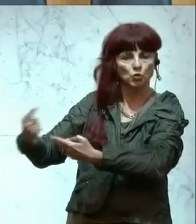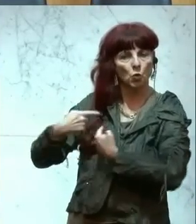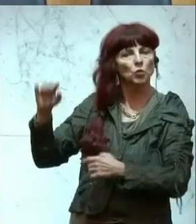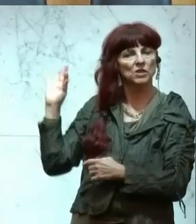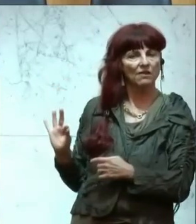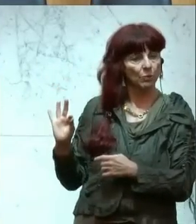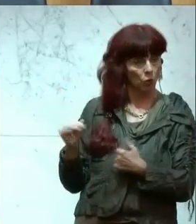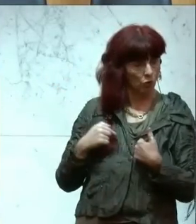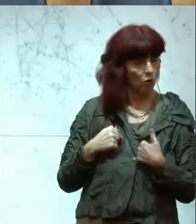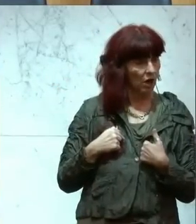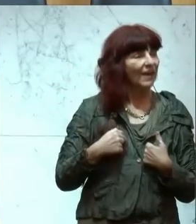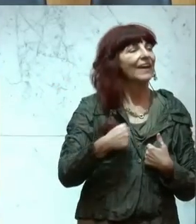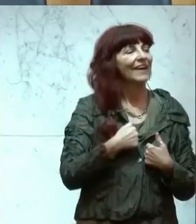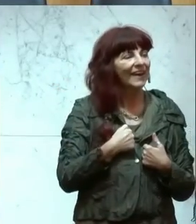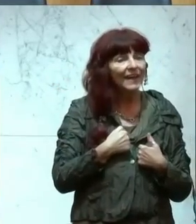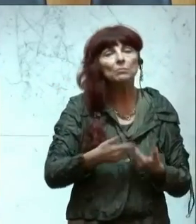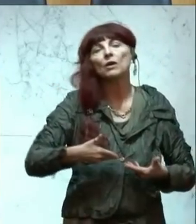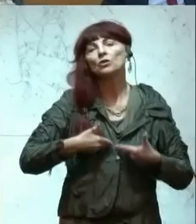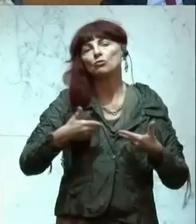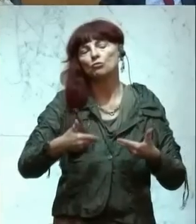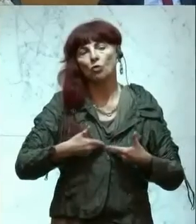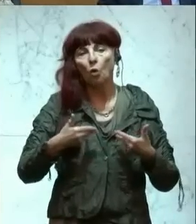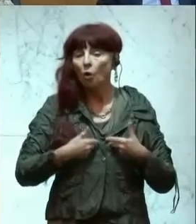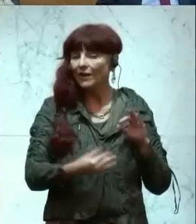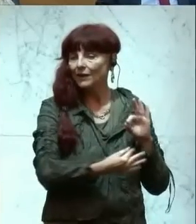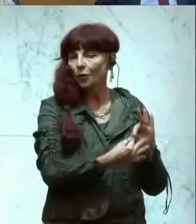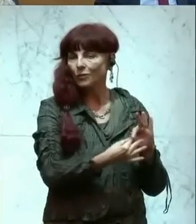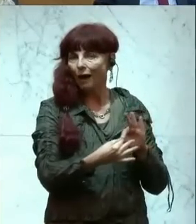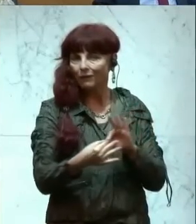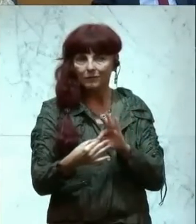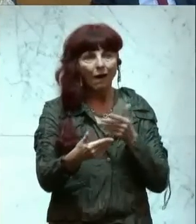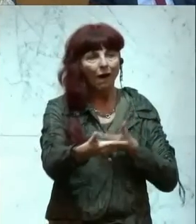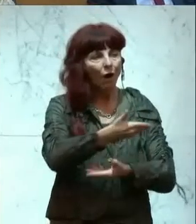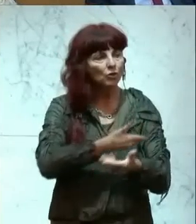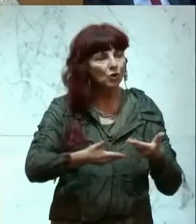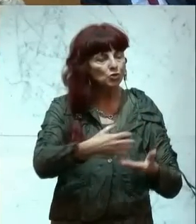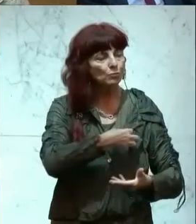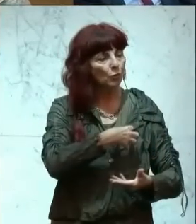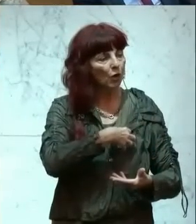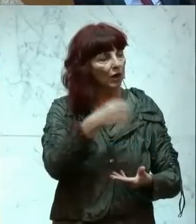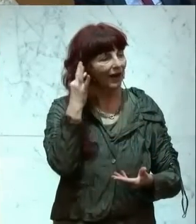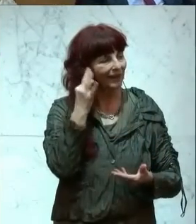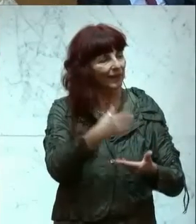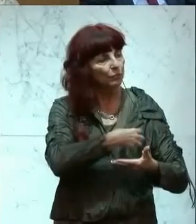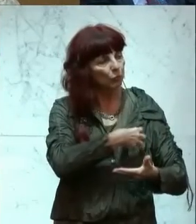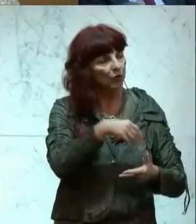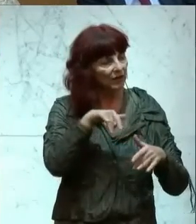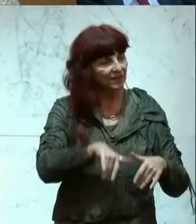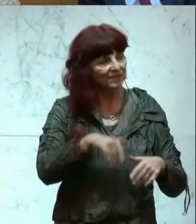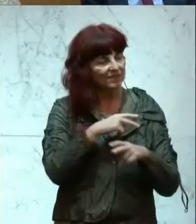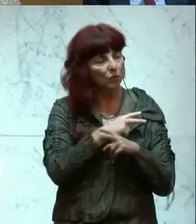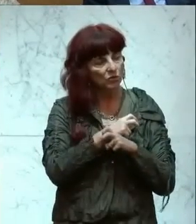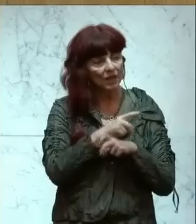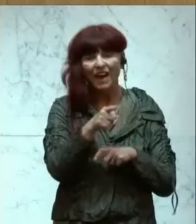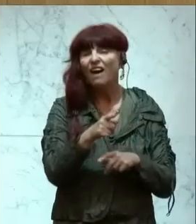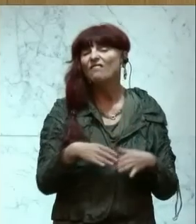Jössersnah ist. Ich bin froh, dass ich im regen Kontakt und im regen Austausch mit den Bürgerinnen und Bürgern in unserem Land bin, die